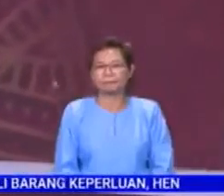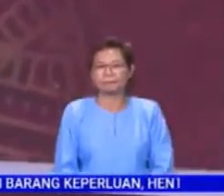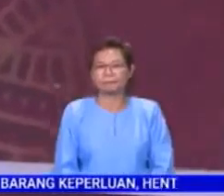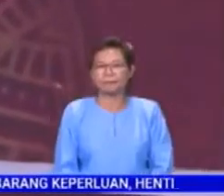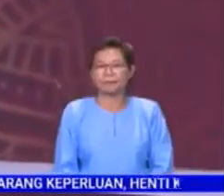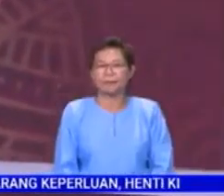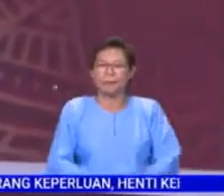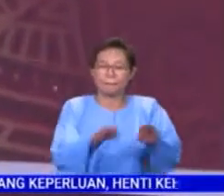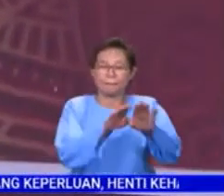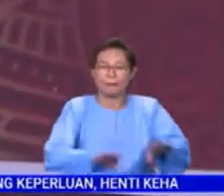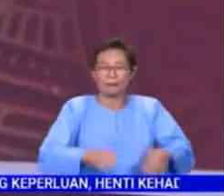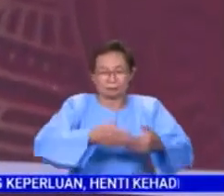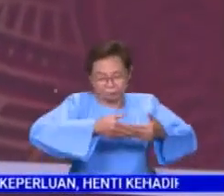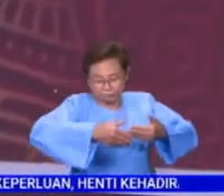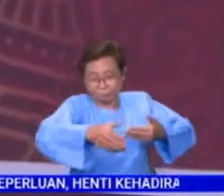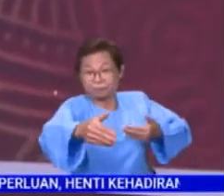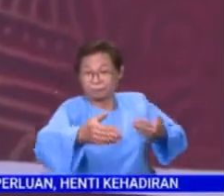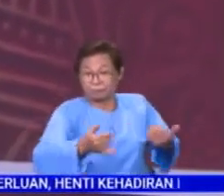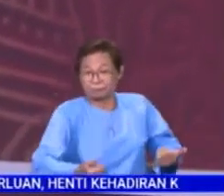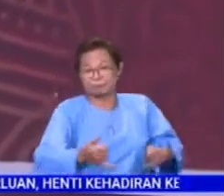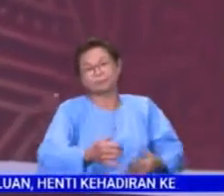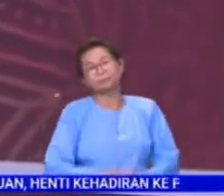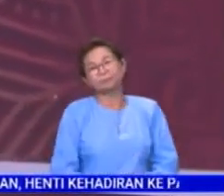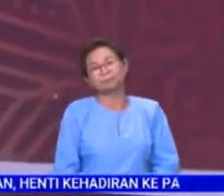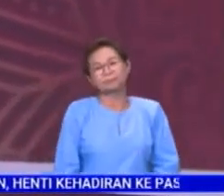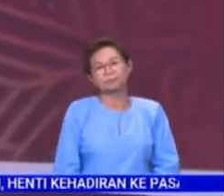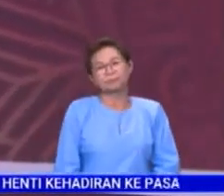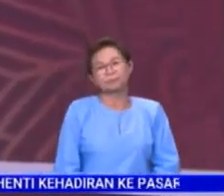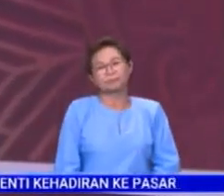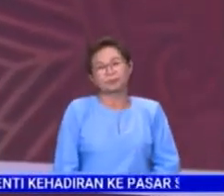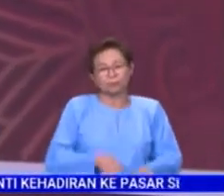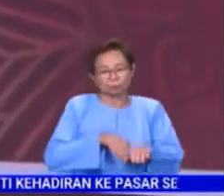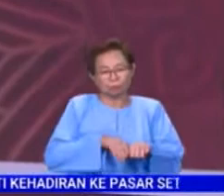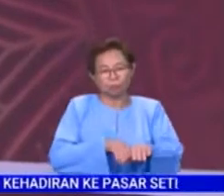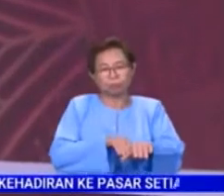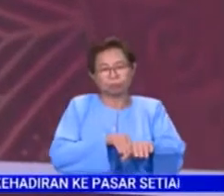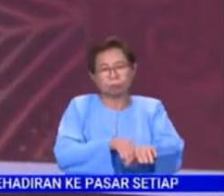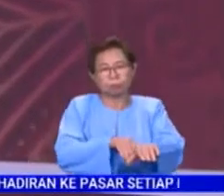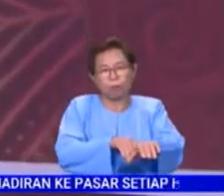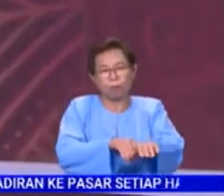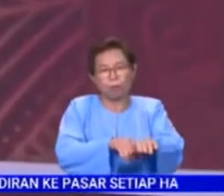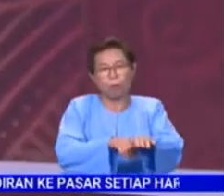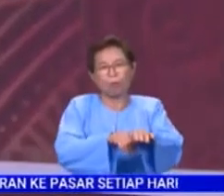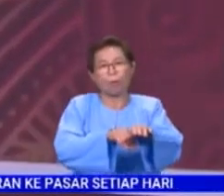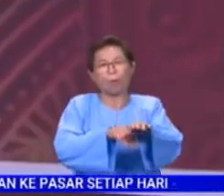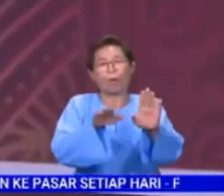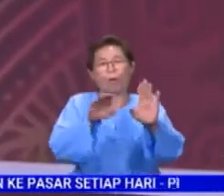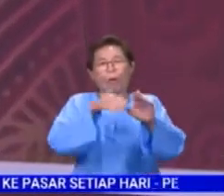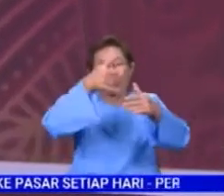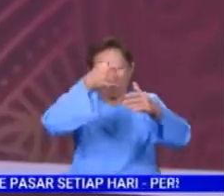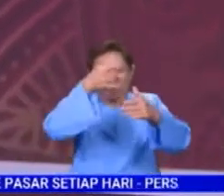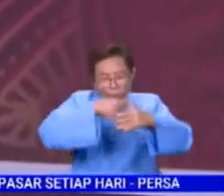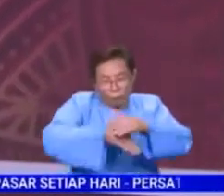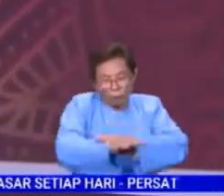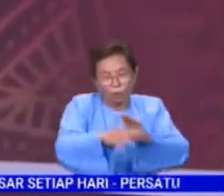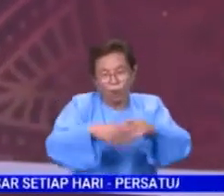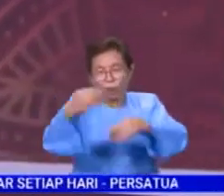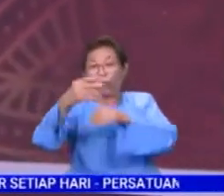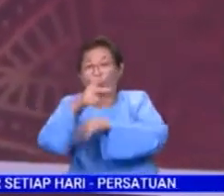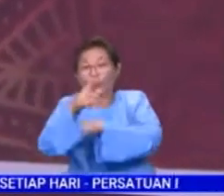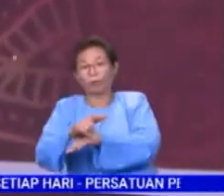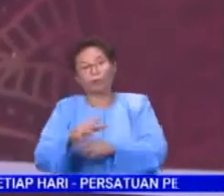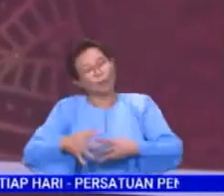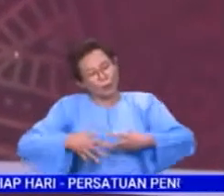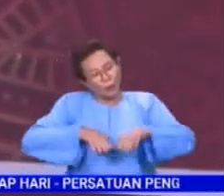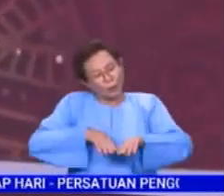Kita beralih ke perkembangan selanjutnya. Aliran trafik di beberapa pintu masuk dan keluar ibu negara lancar